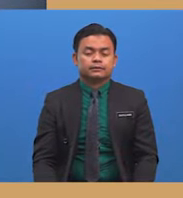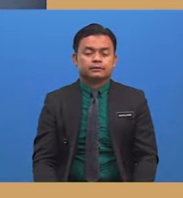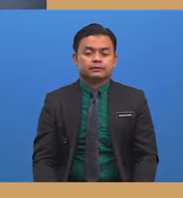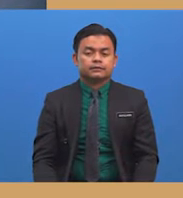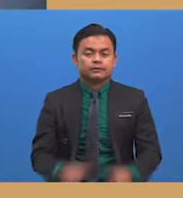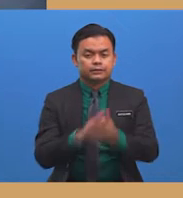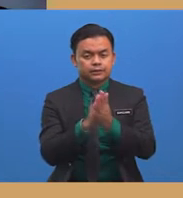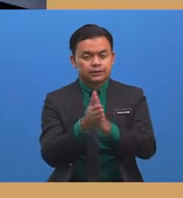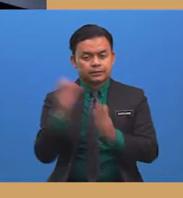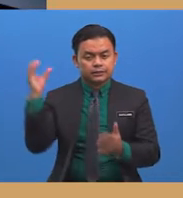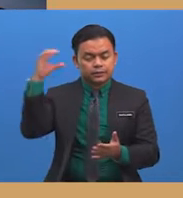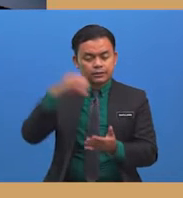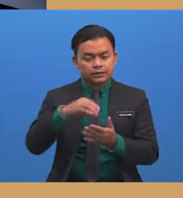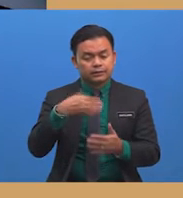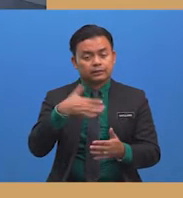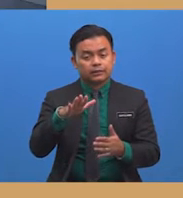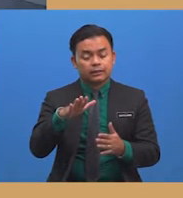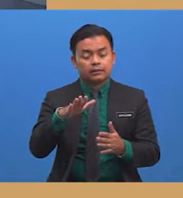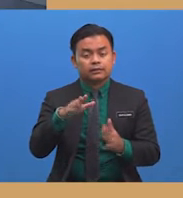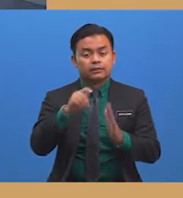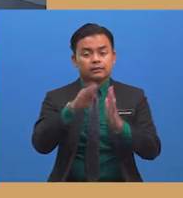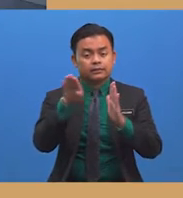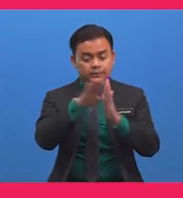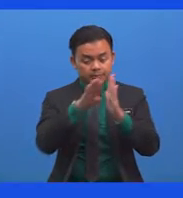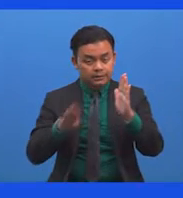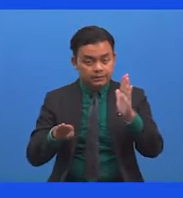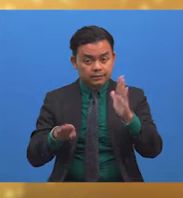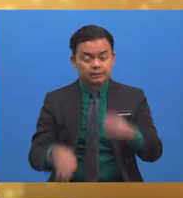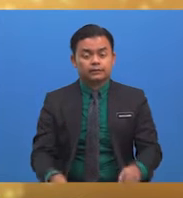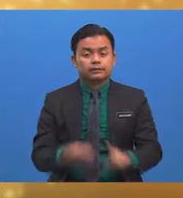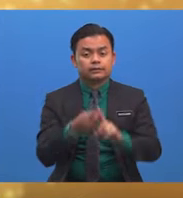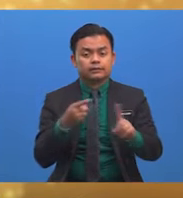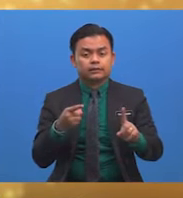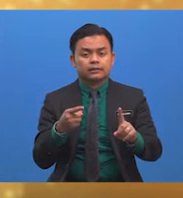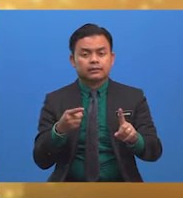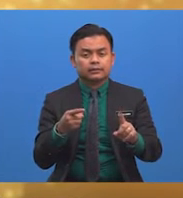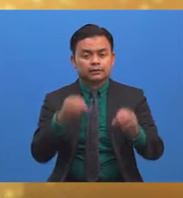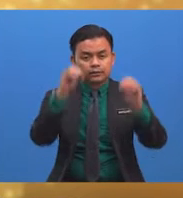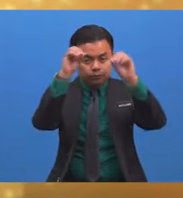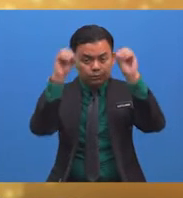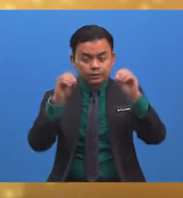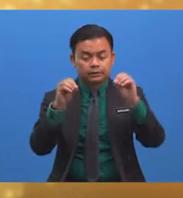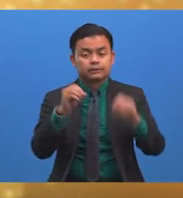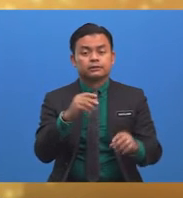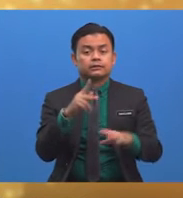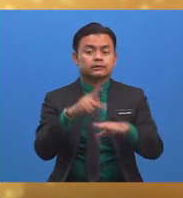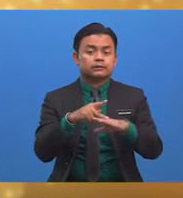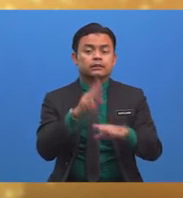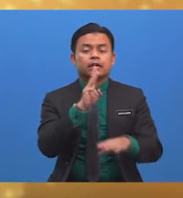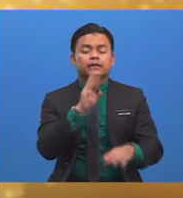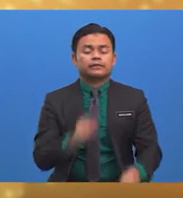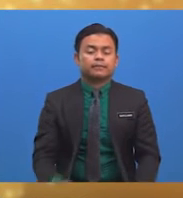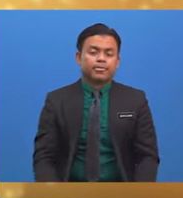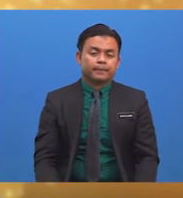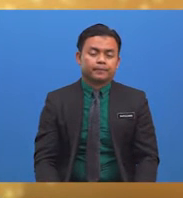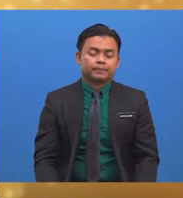cahaya telah dibiaskan dari medium udara ke medium air. Oleh yang demikian, kita boleh buat kenyataan